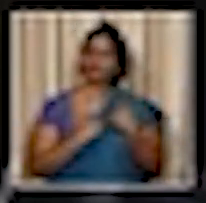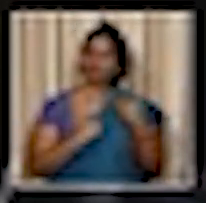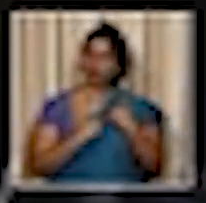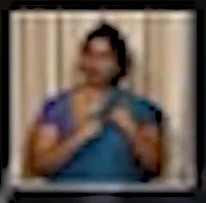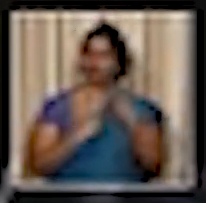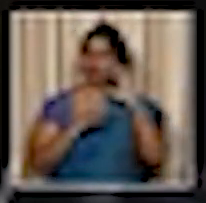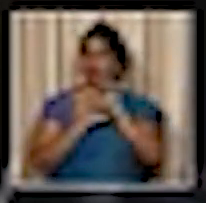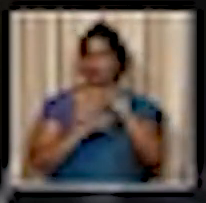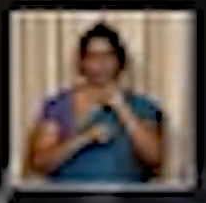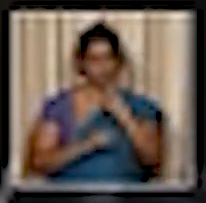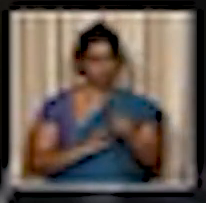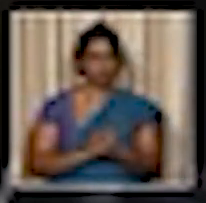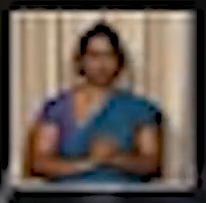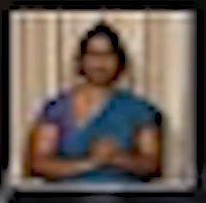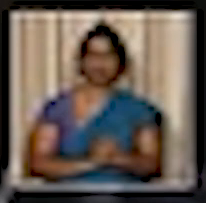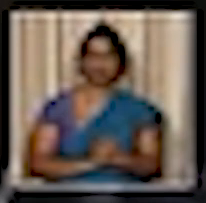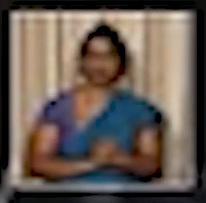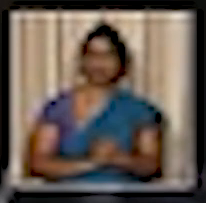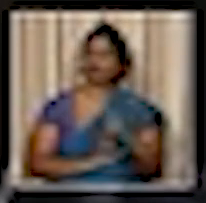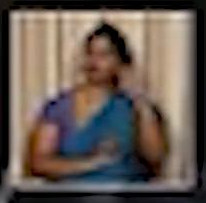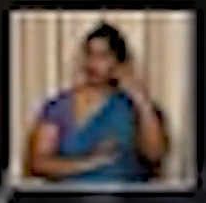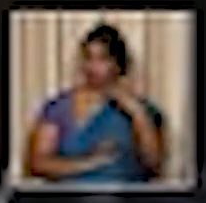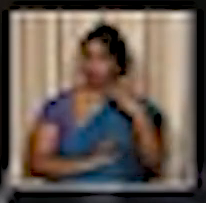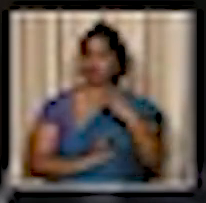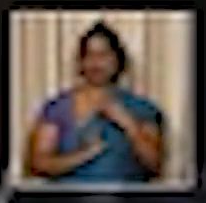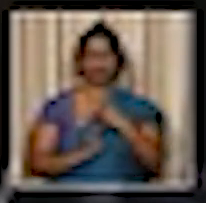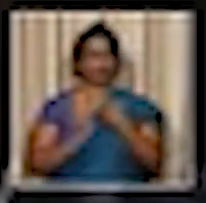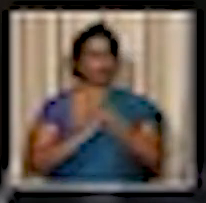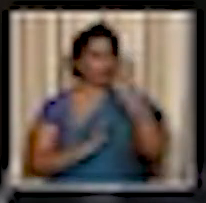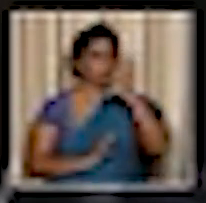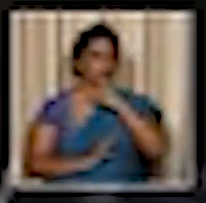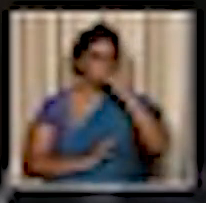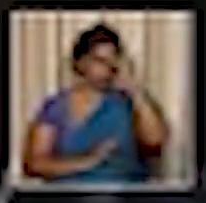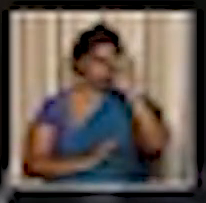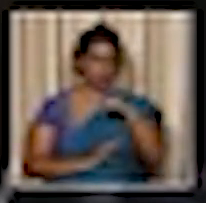එම ප්‍රකාශය සිදු කළෙමි. 3. ගරු නියෝජ්‍ය කතානායකතුමනි,